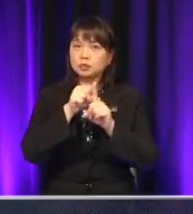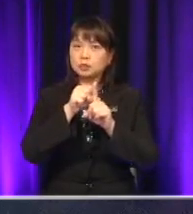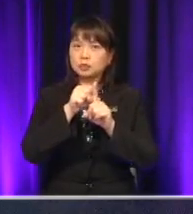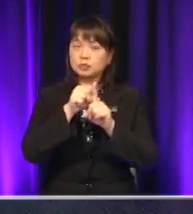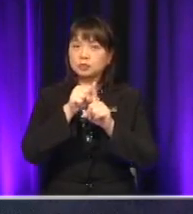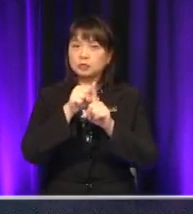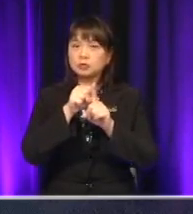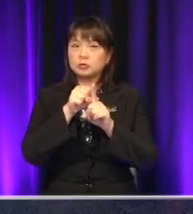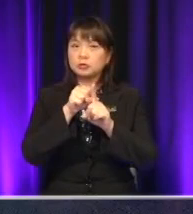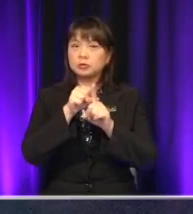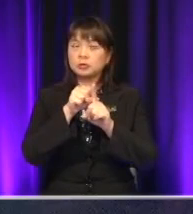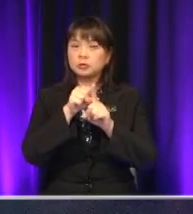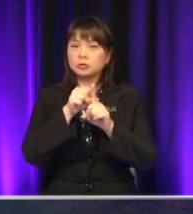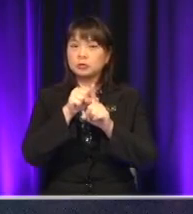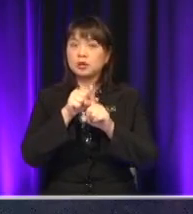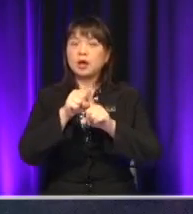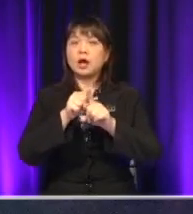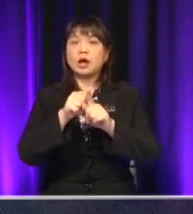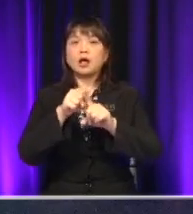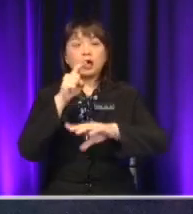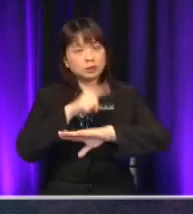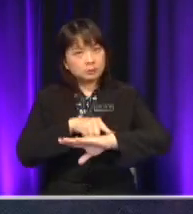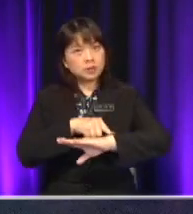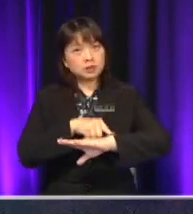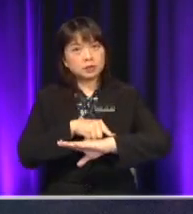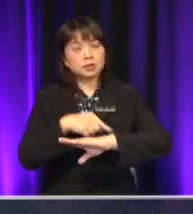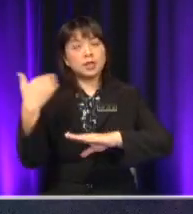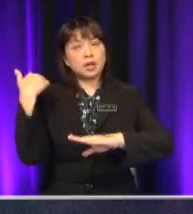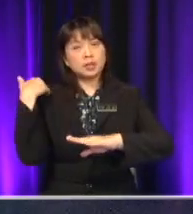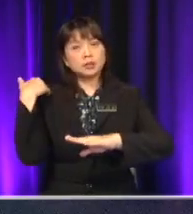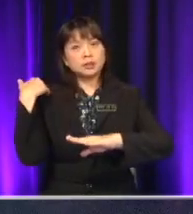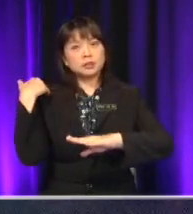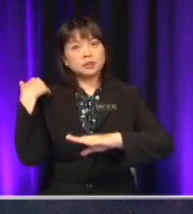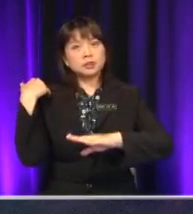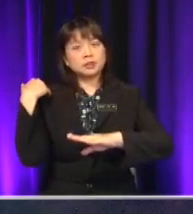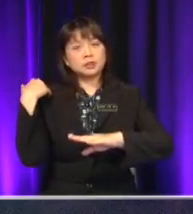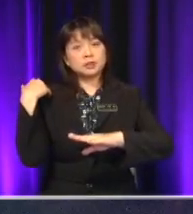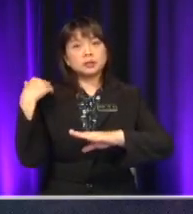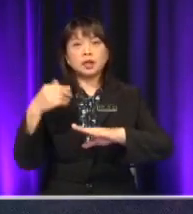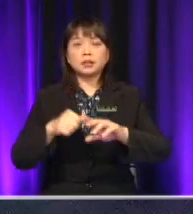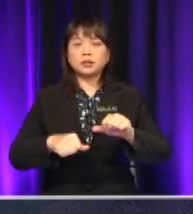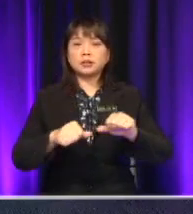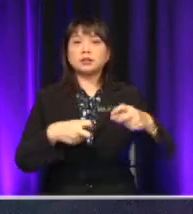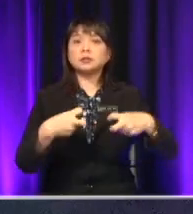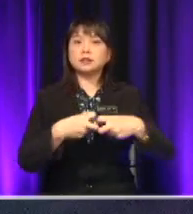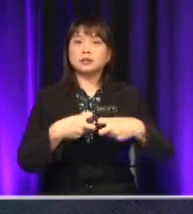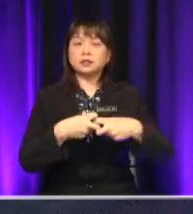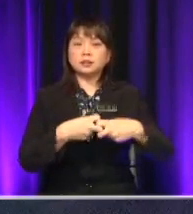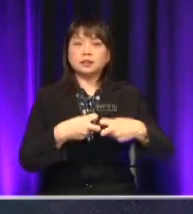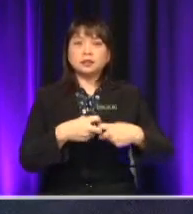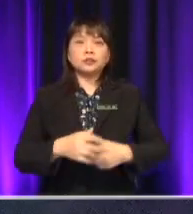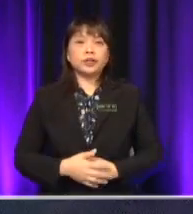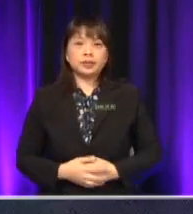Dan juga? Ada masa, cikgu. Masa. Dan satu lagi? Arus ampere.